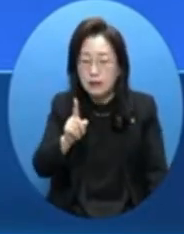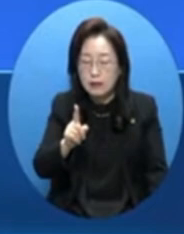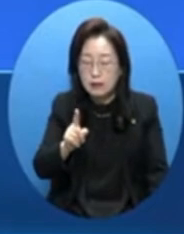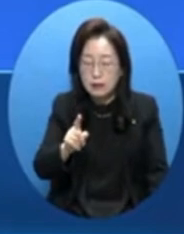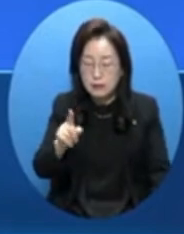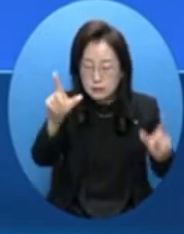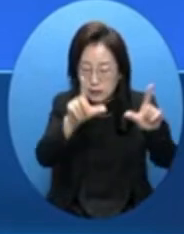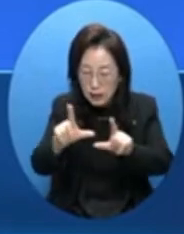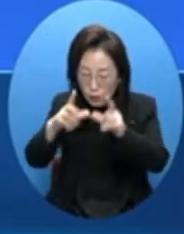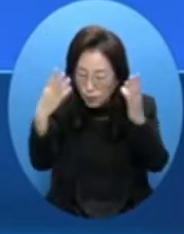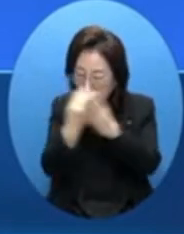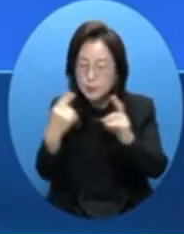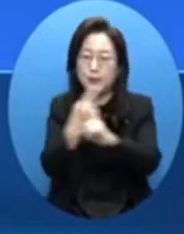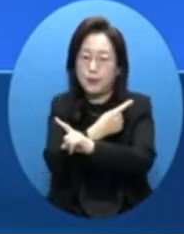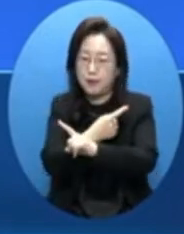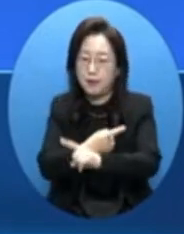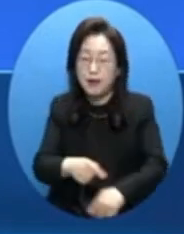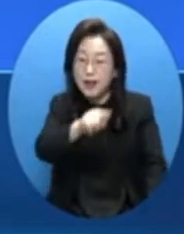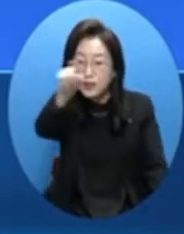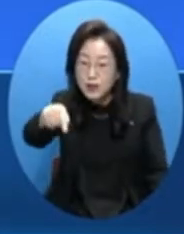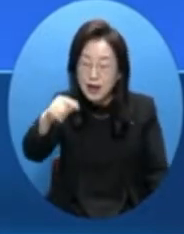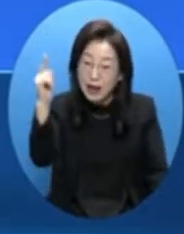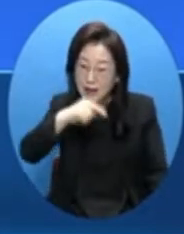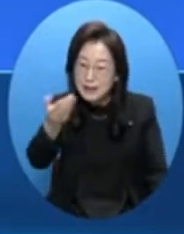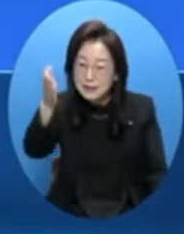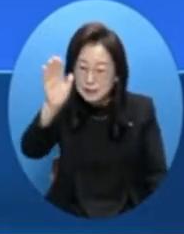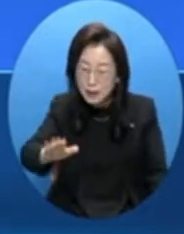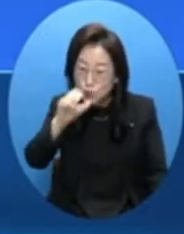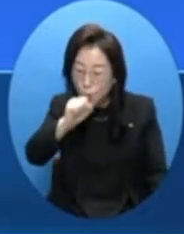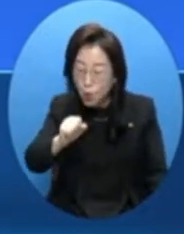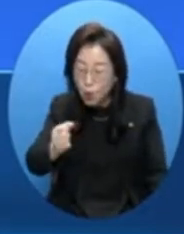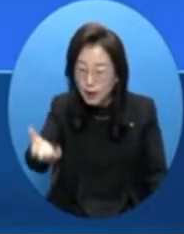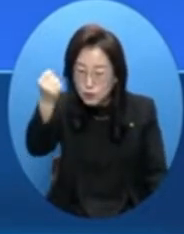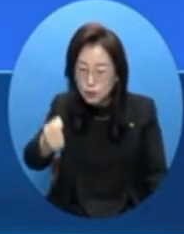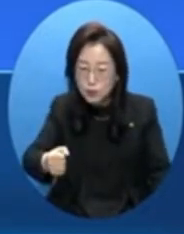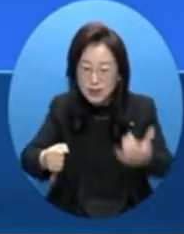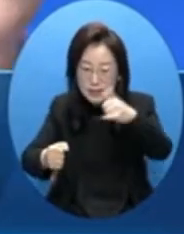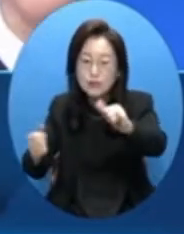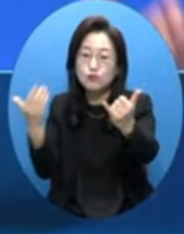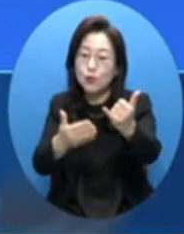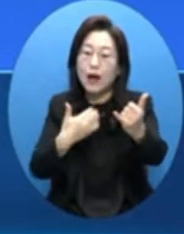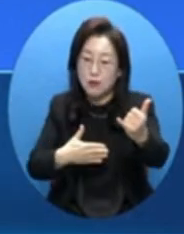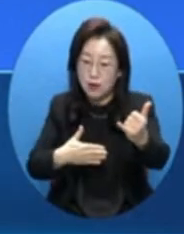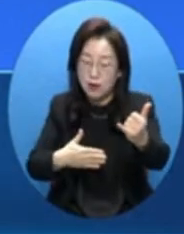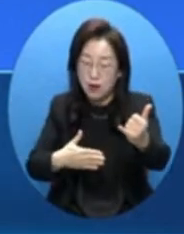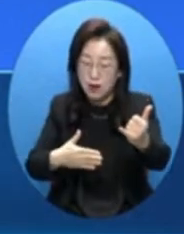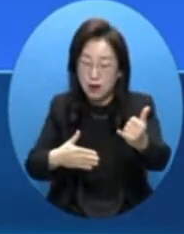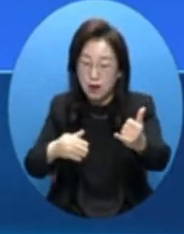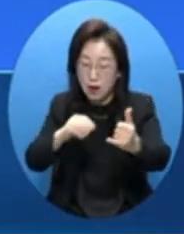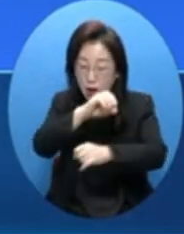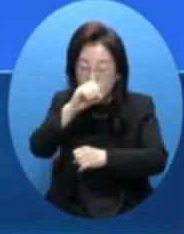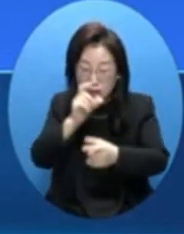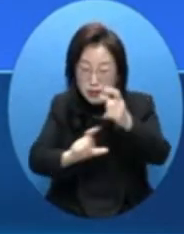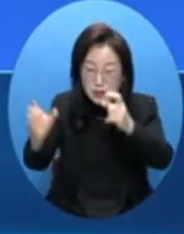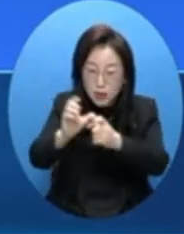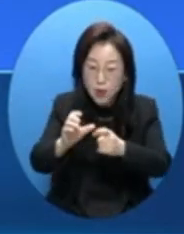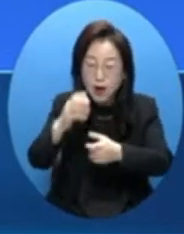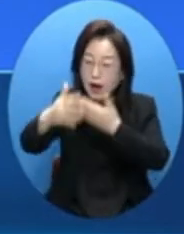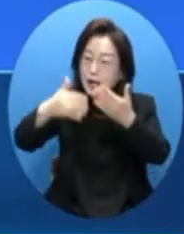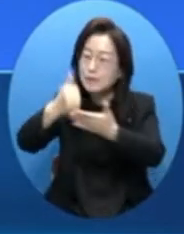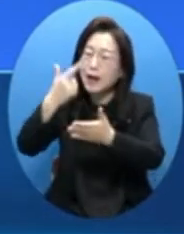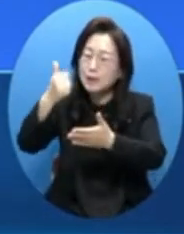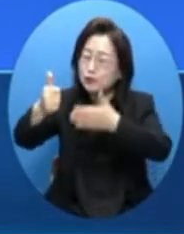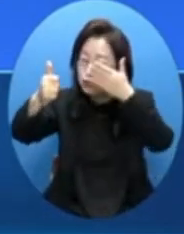삶을 완전히 바꾸셨습니다 너희가 악할 자로도 좋은 것을 자식에게 줄 알거든 하물며 너희 하늘 아버지께서 구하는 자에게